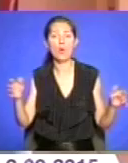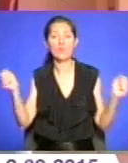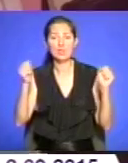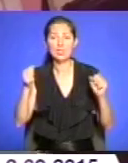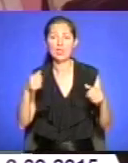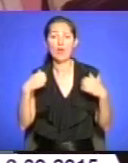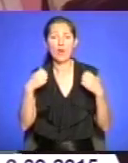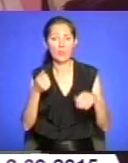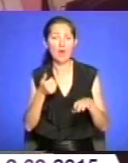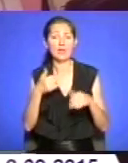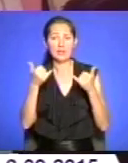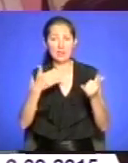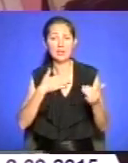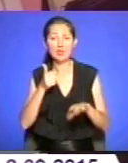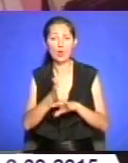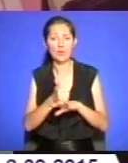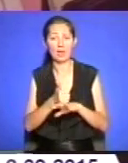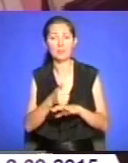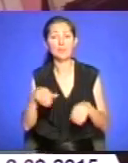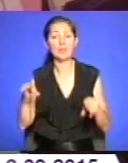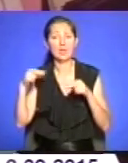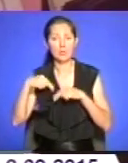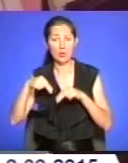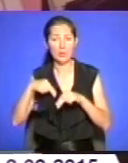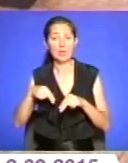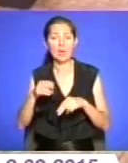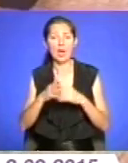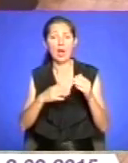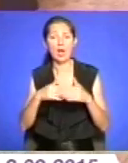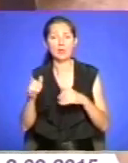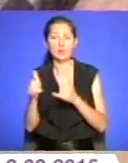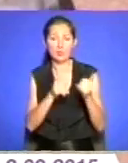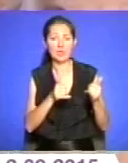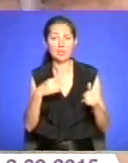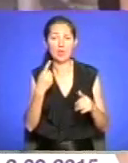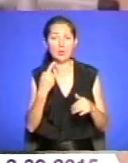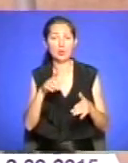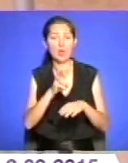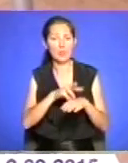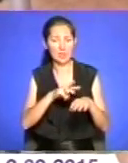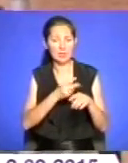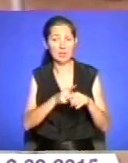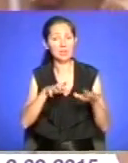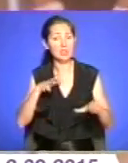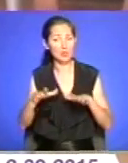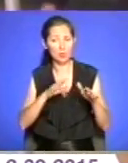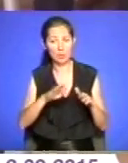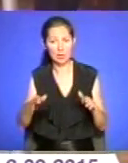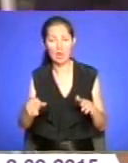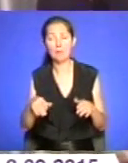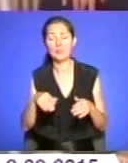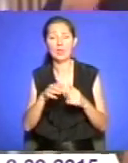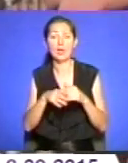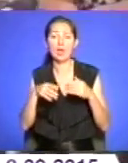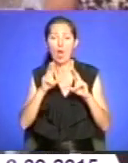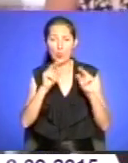головне. Співробітники кадрового забезпечення обласної міліції, які тренують правоохоронців, пообіцяли вихованцям центру допомогти скласти оптимальну